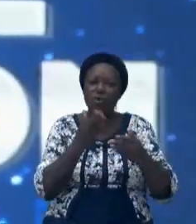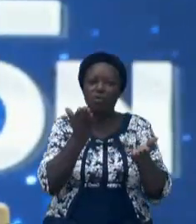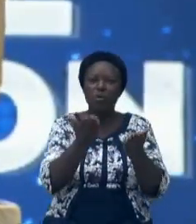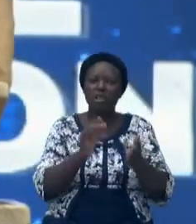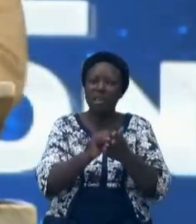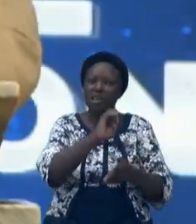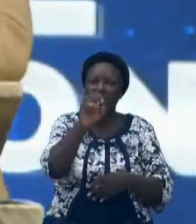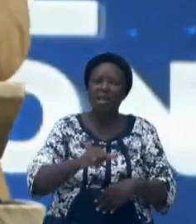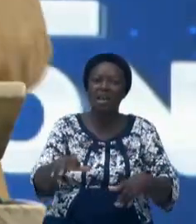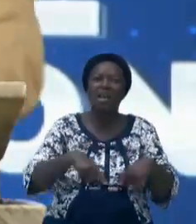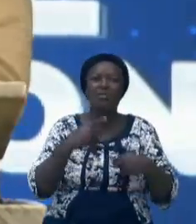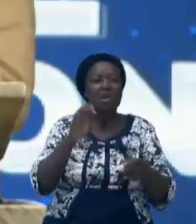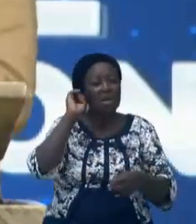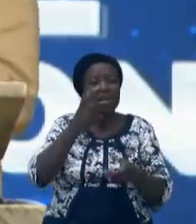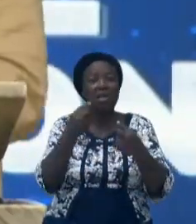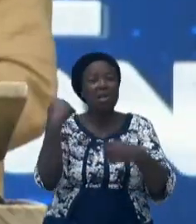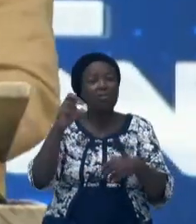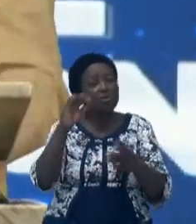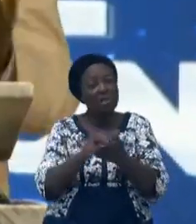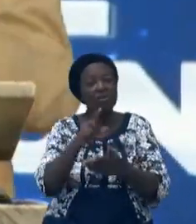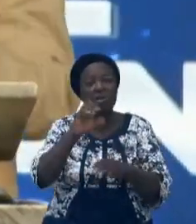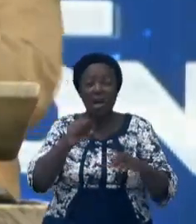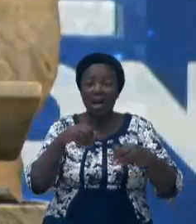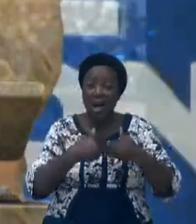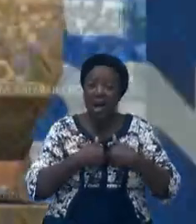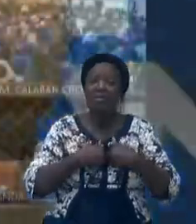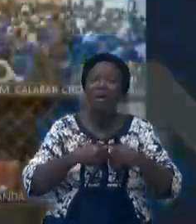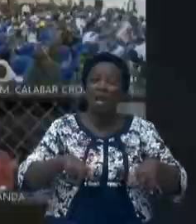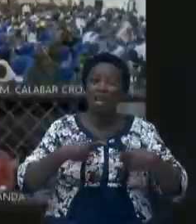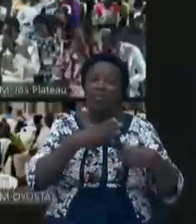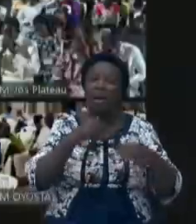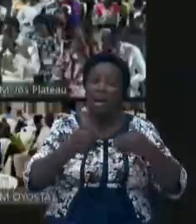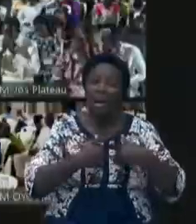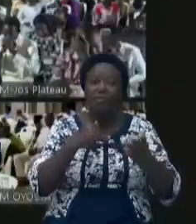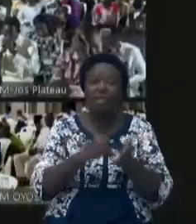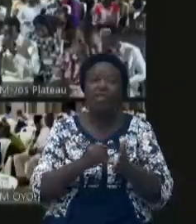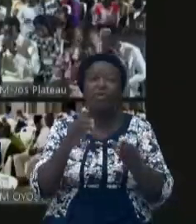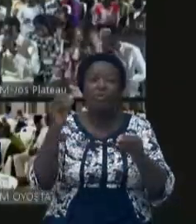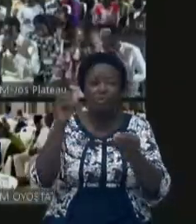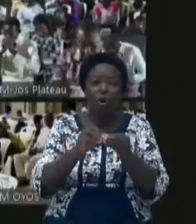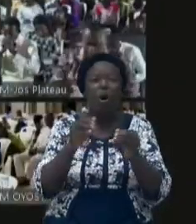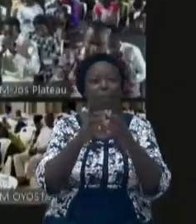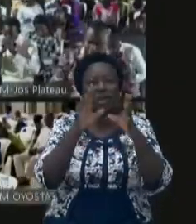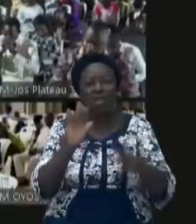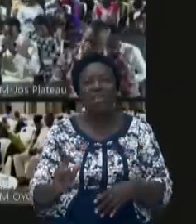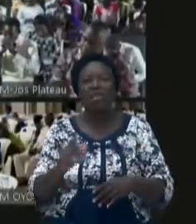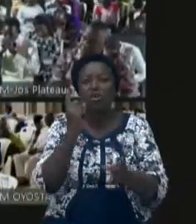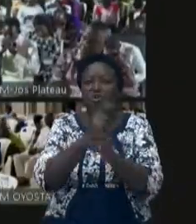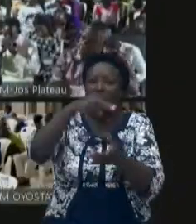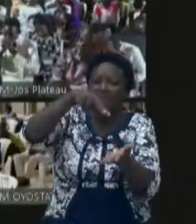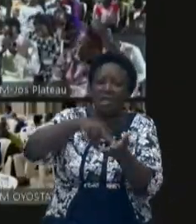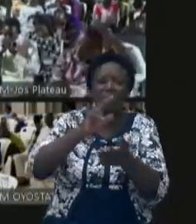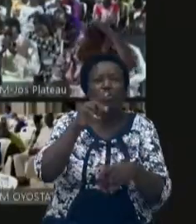tu veux ce salut tu veux cette vie éternelle il est venu affecté la vie et que tu sois